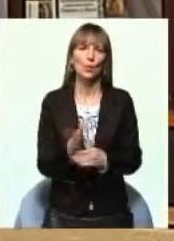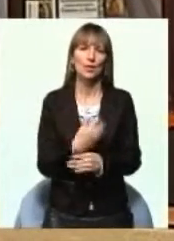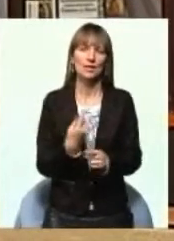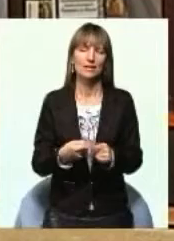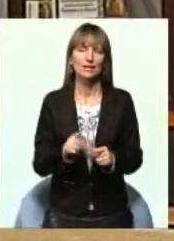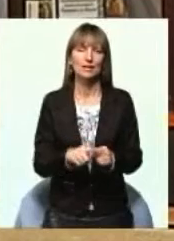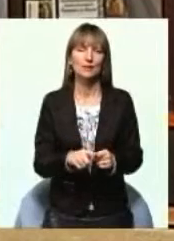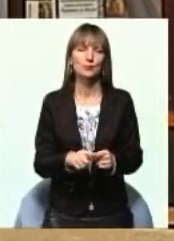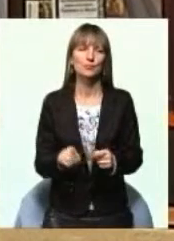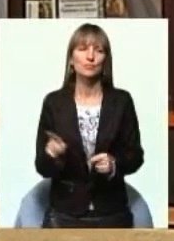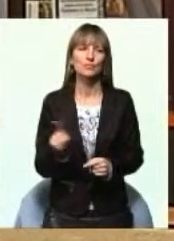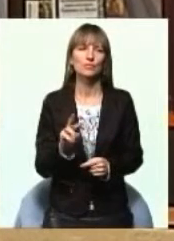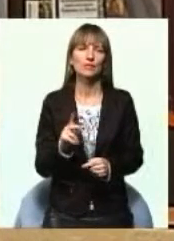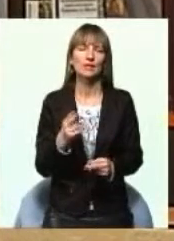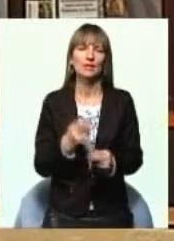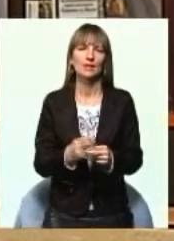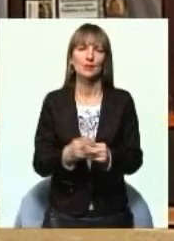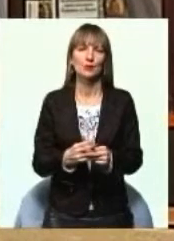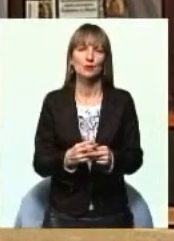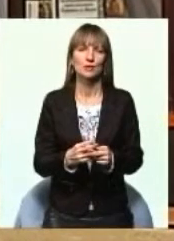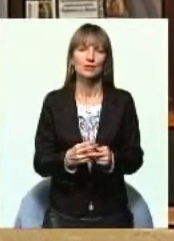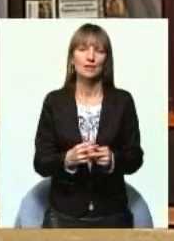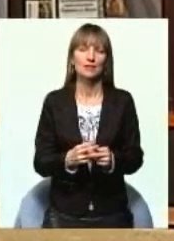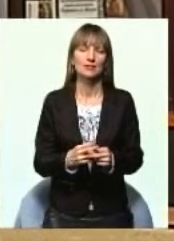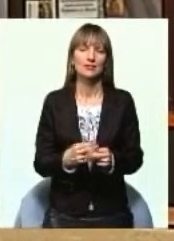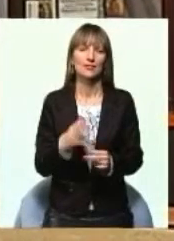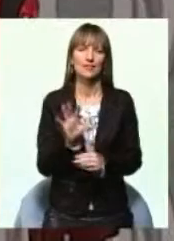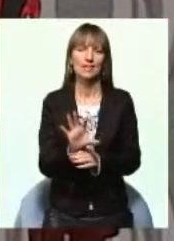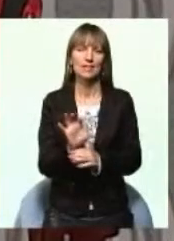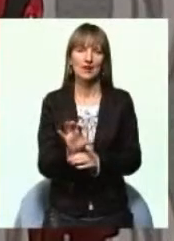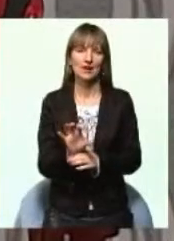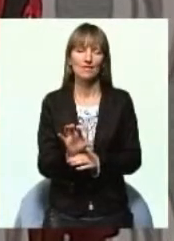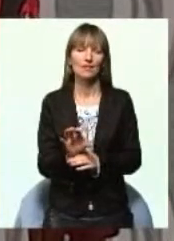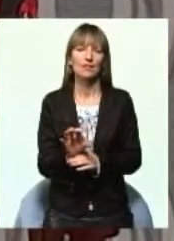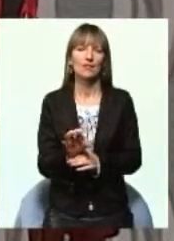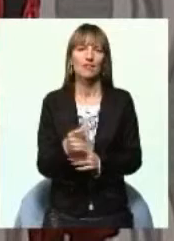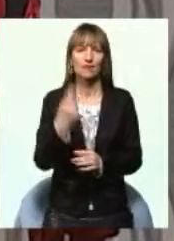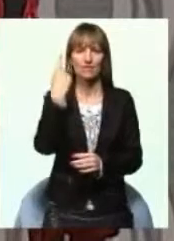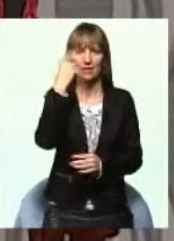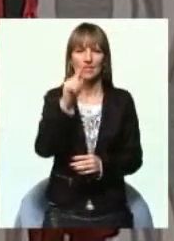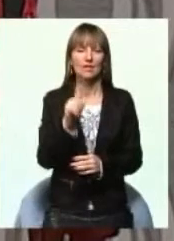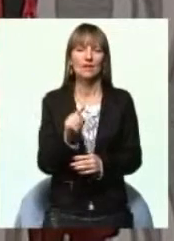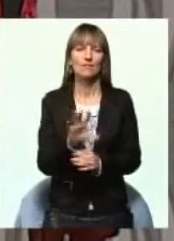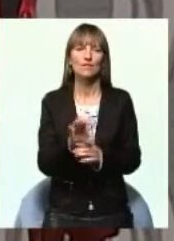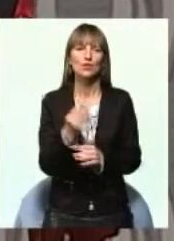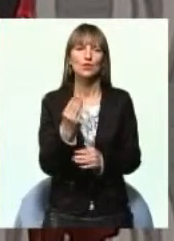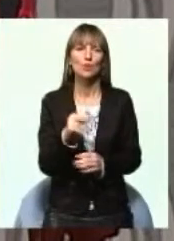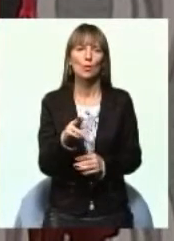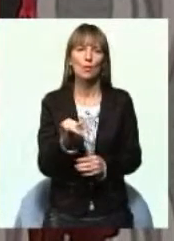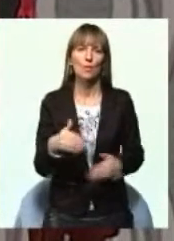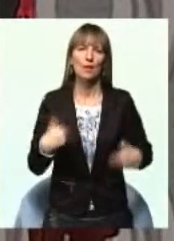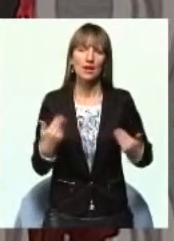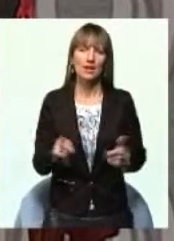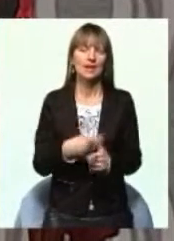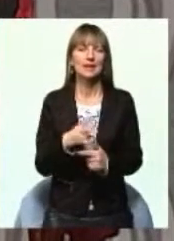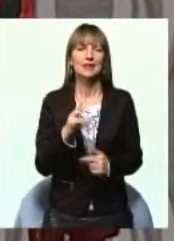это, чтобы не мешать основной фотографии. А как ты считаешь, взагалі, винайдення фотошопу, воно корисне в наш час, чи не корисне, чи